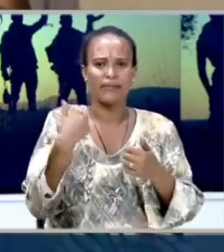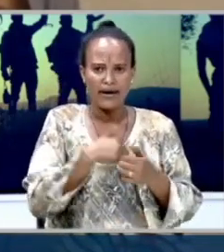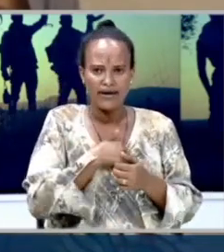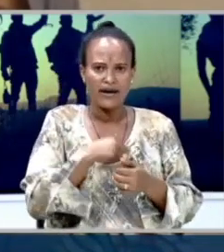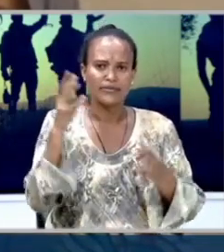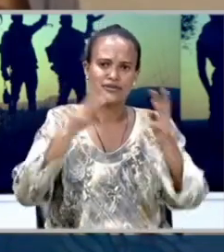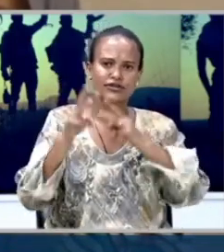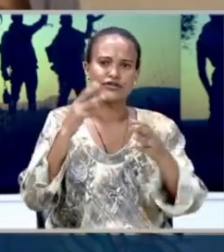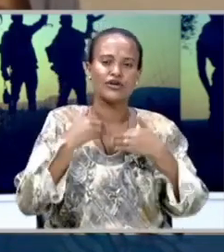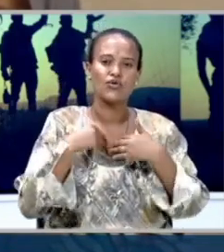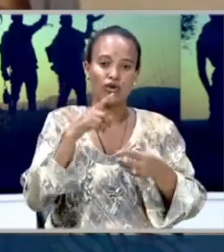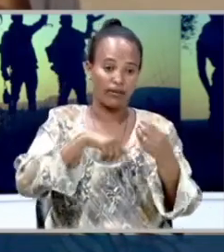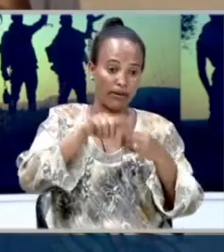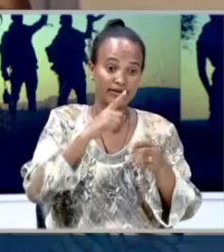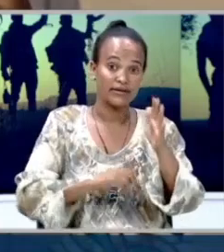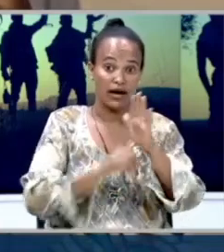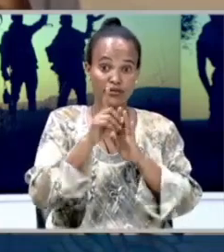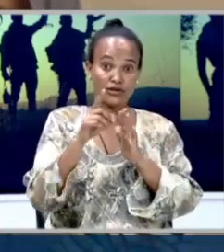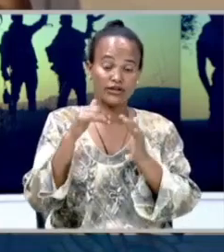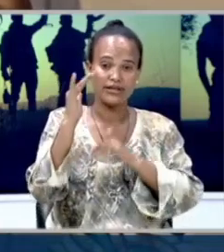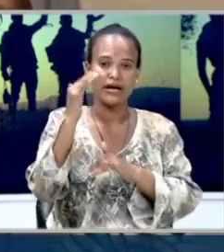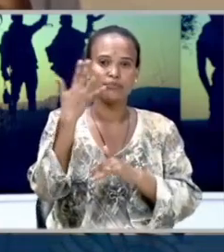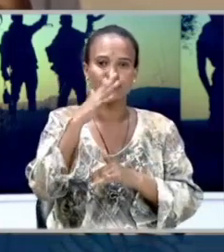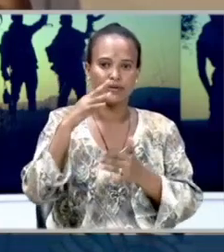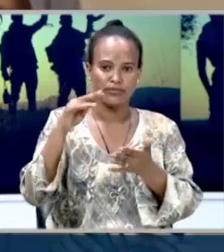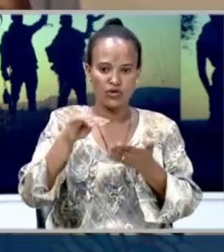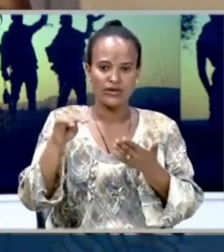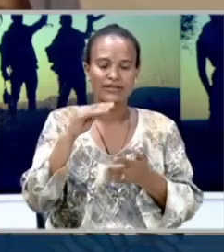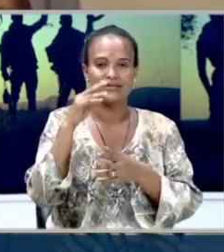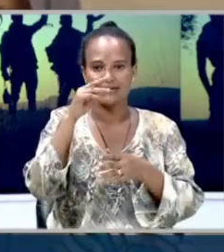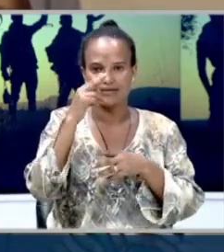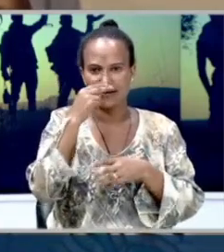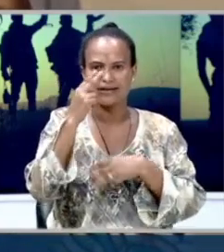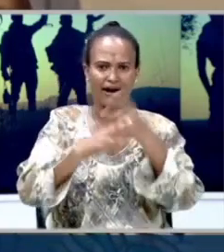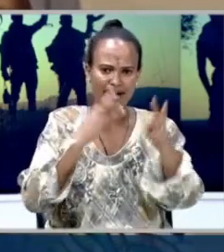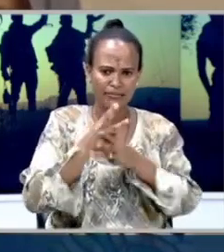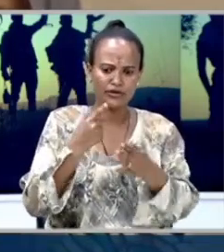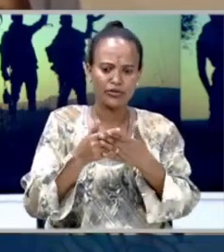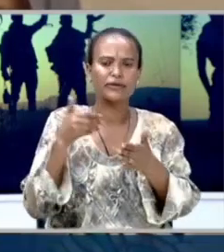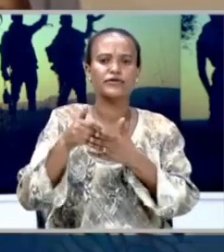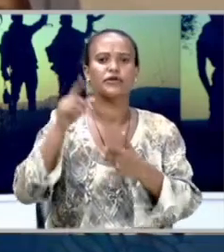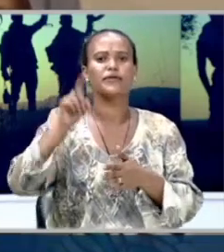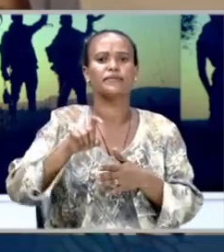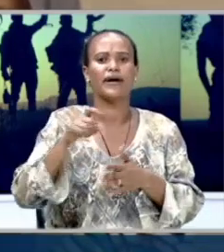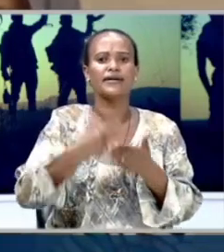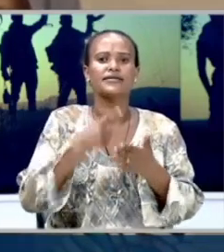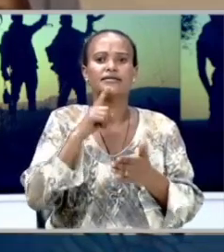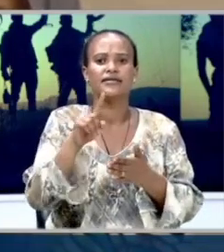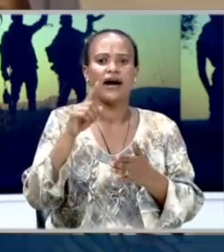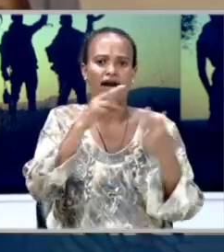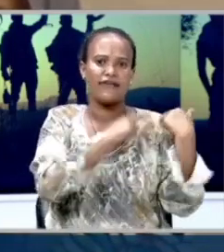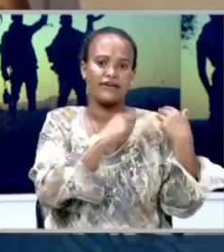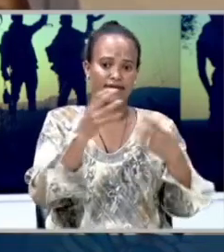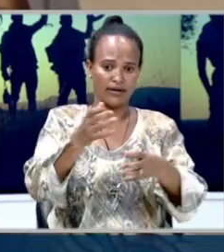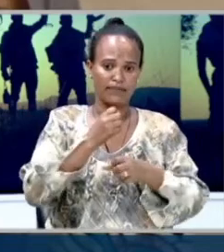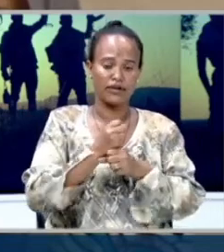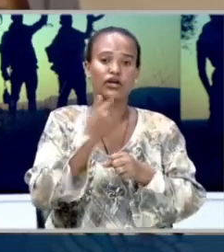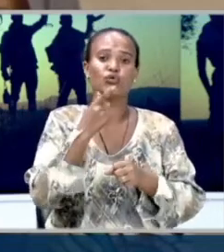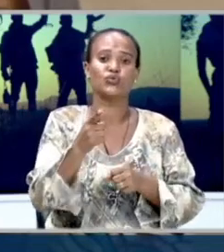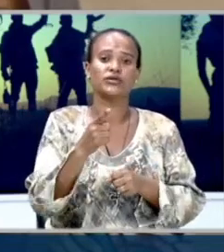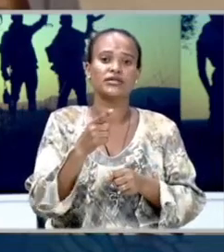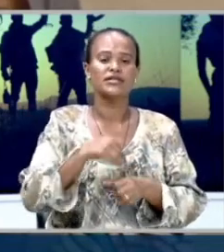سأجم زلوا كبابي زعوي زلوا الحموش تميلين هس أنا تعلم نزيهم كنبس حلو ميجبع نزينا نتحلف نتقبلنا يوون